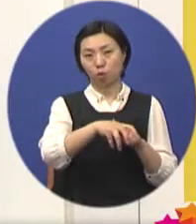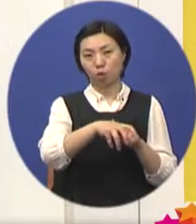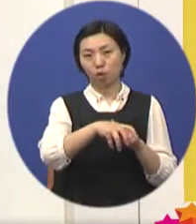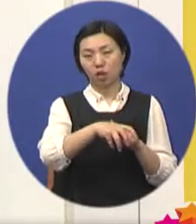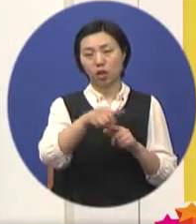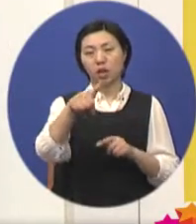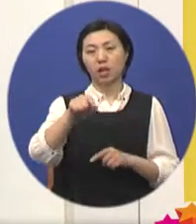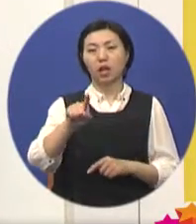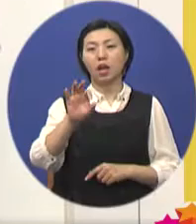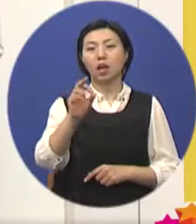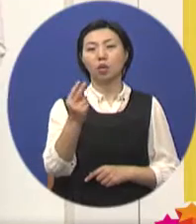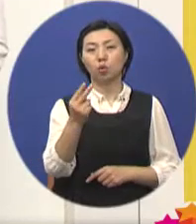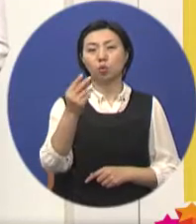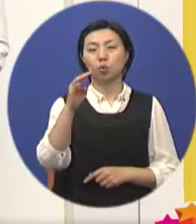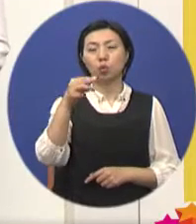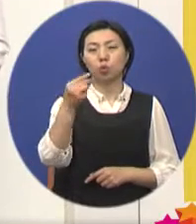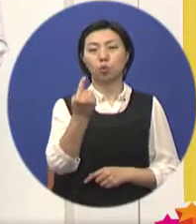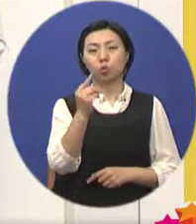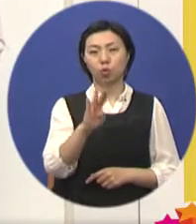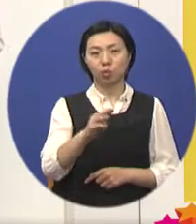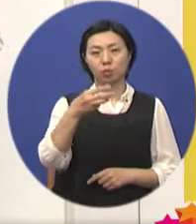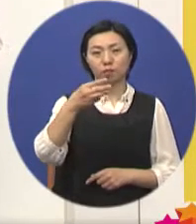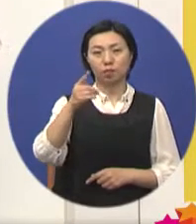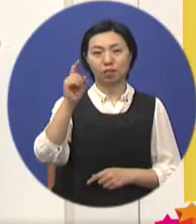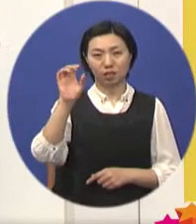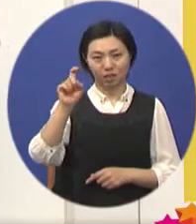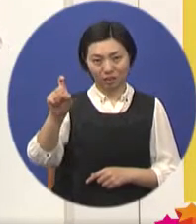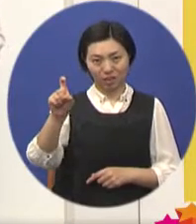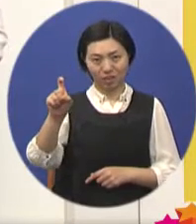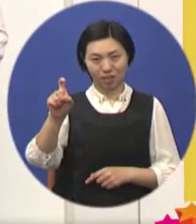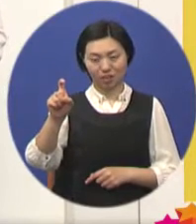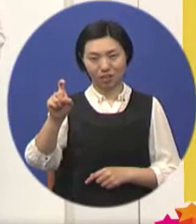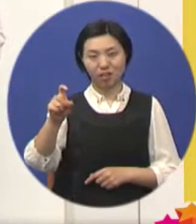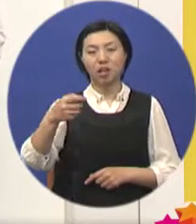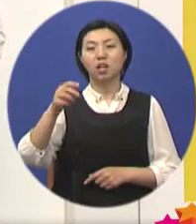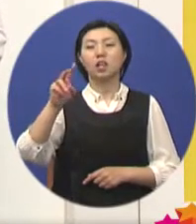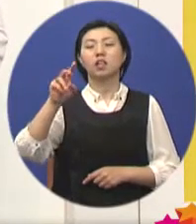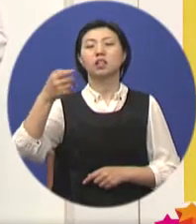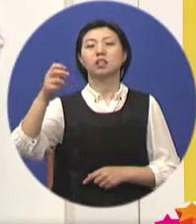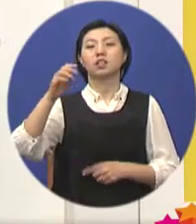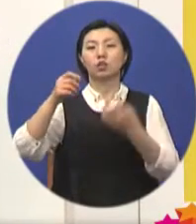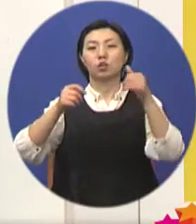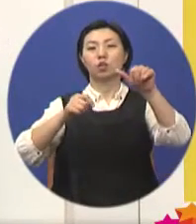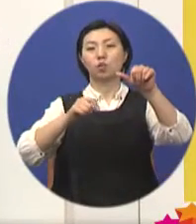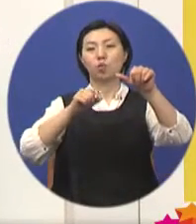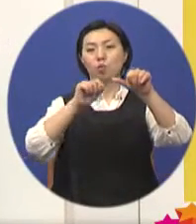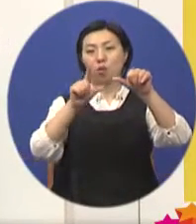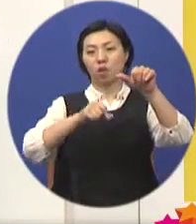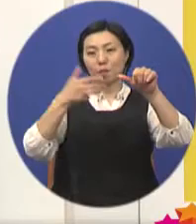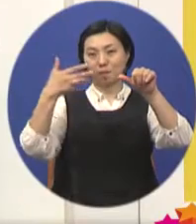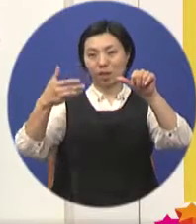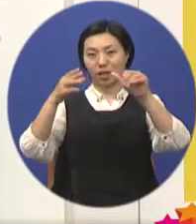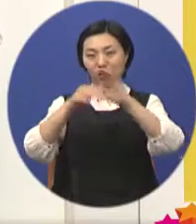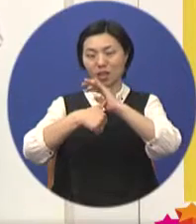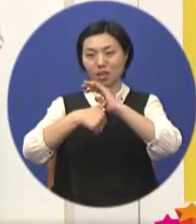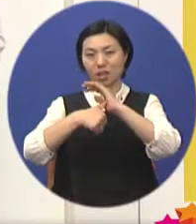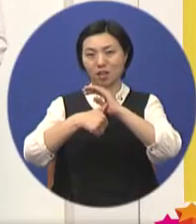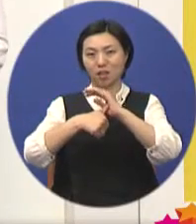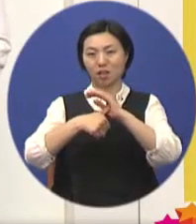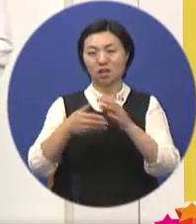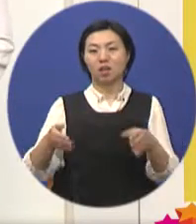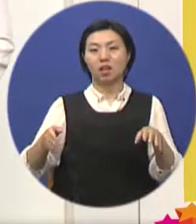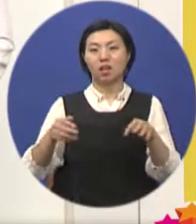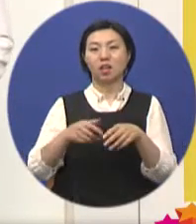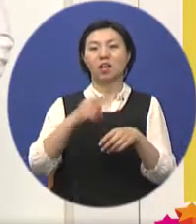네. 네. 가요 무대 특집에서 뵙겠습니다. 네. 많이 좀 그때 방청해 주시면 고맙겠습니다. 네. 자,